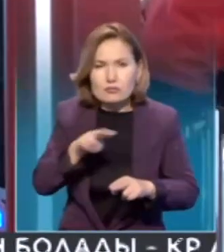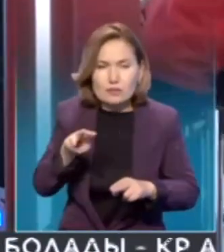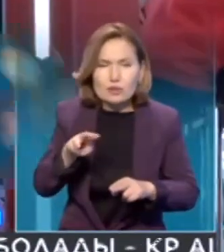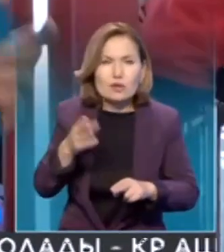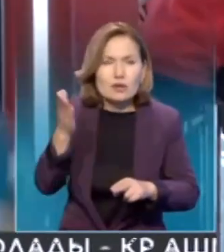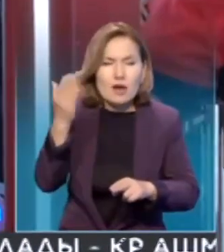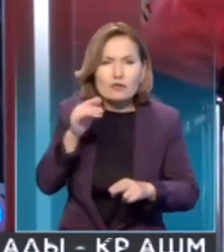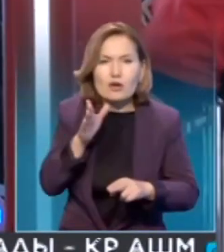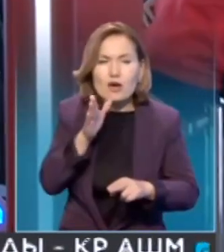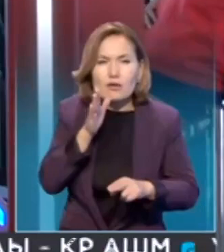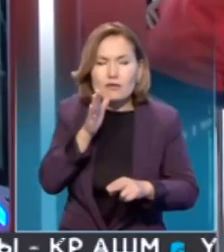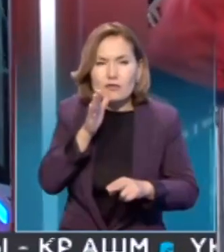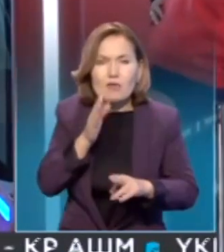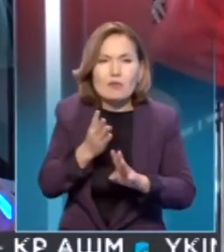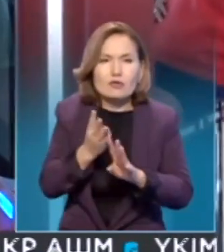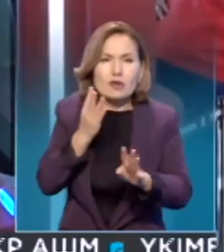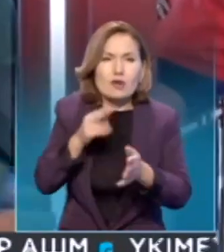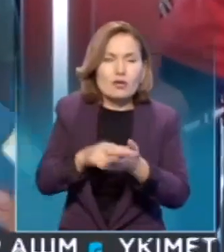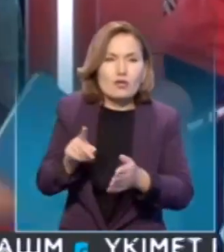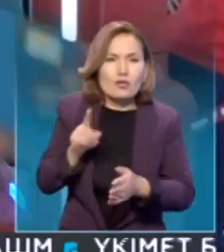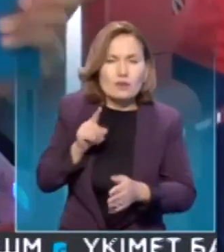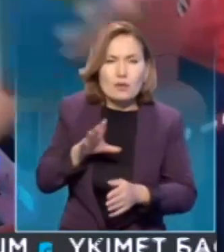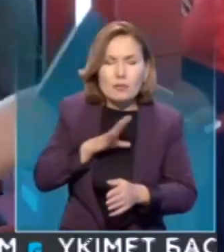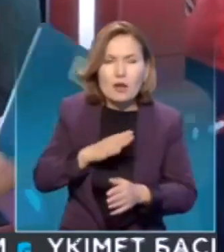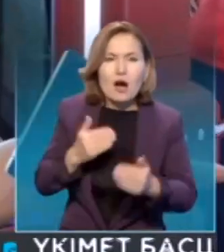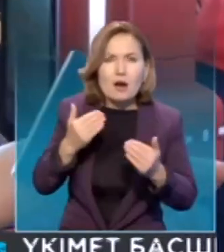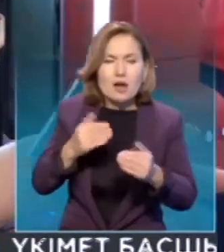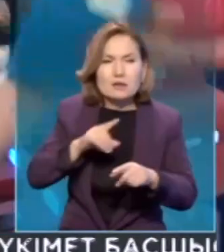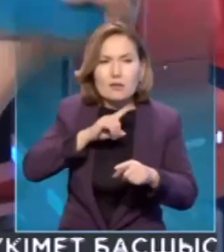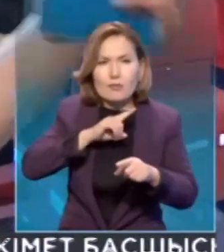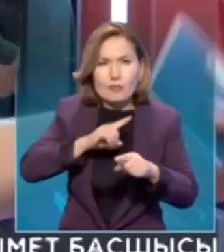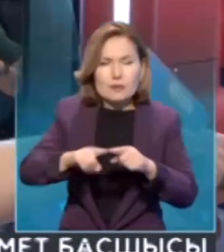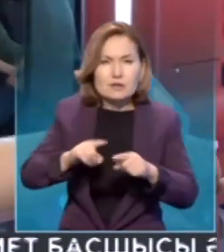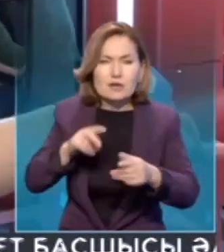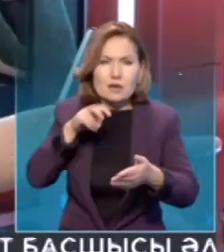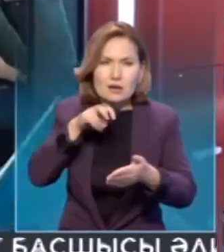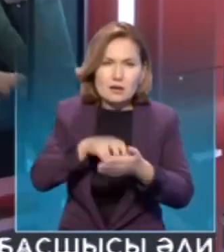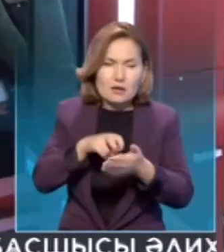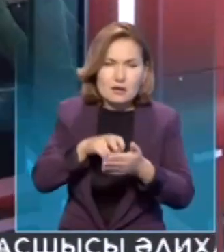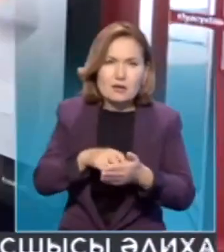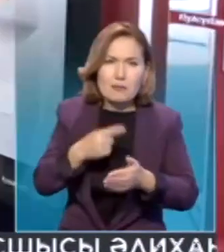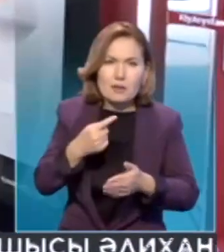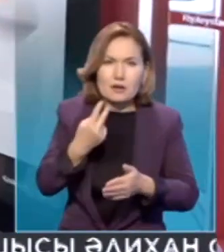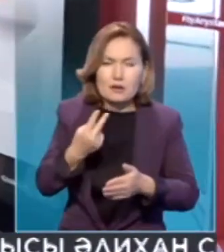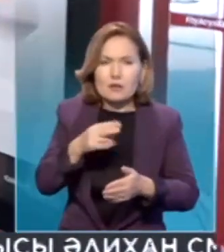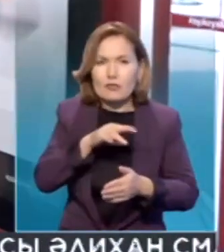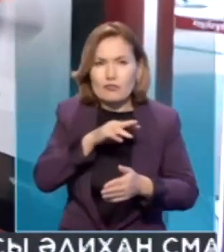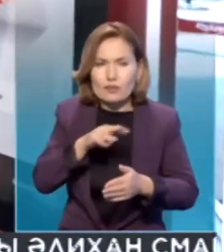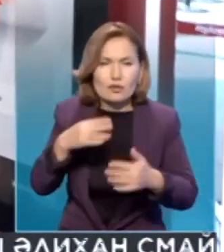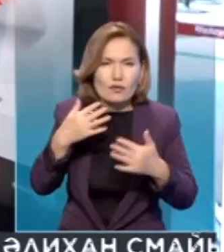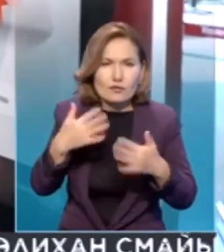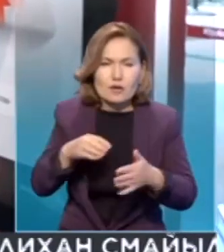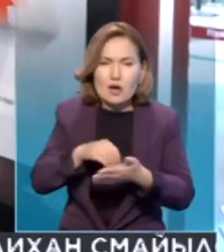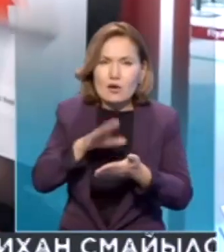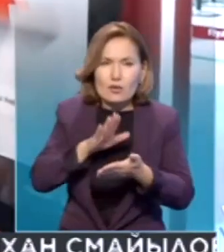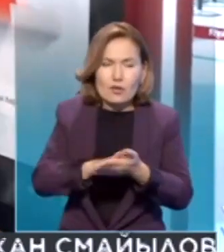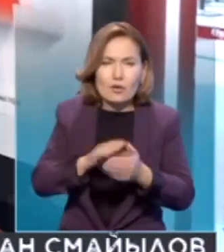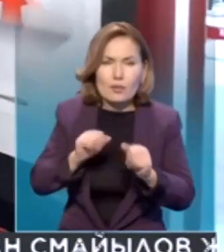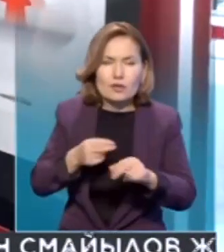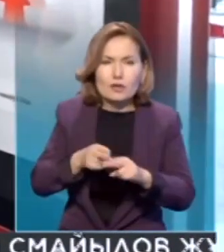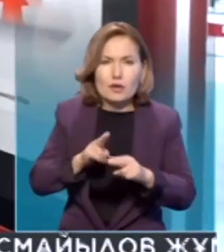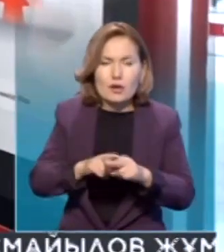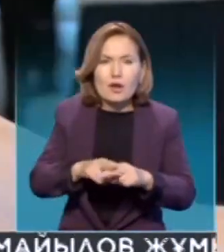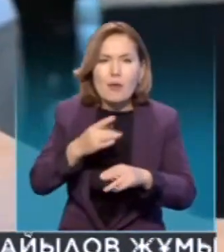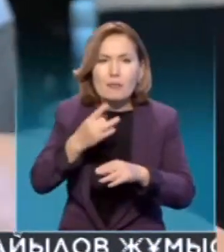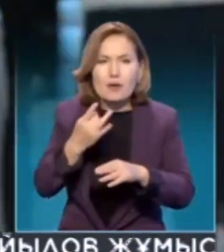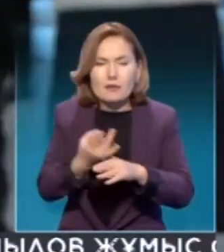Қазір осындай киоскпен бірге тез өтеміз. 1-2 минутта өттік. Мұрат Алмағанбетов кешен арқылы алғашқы